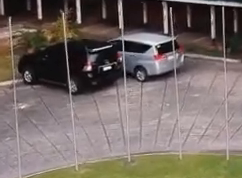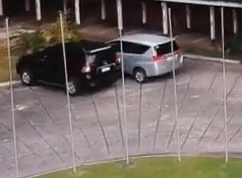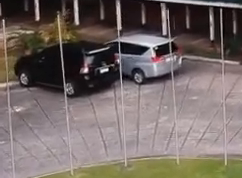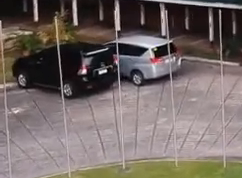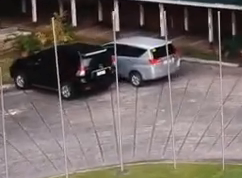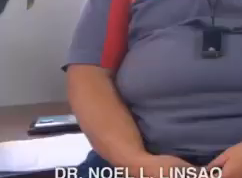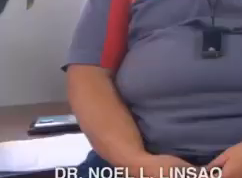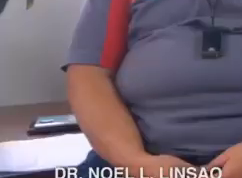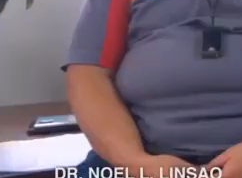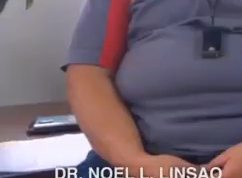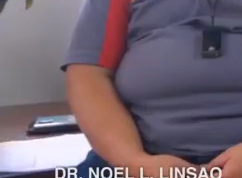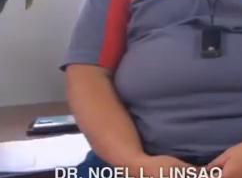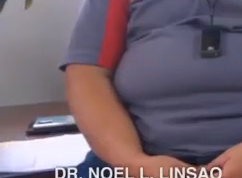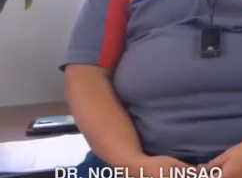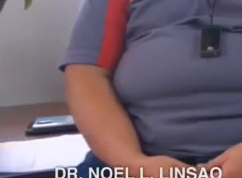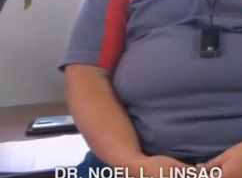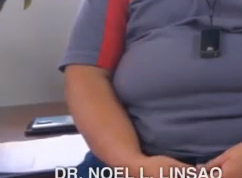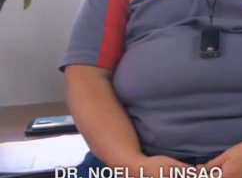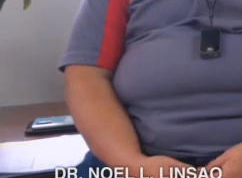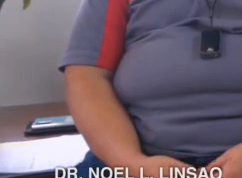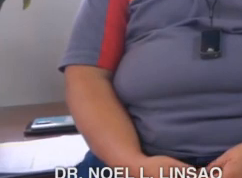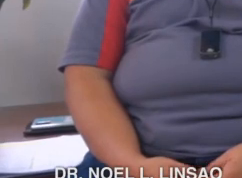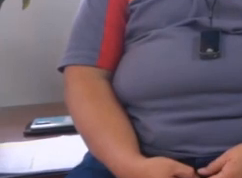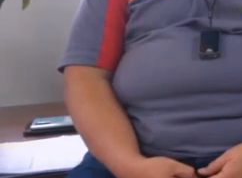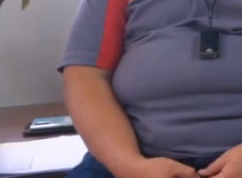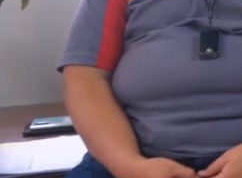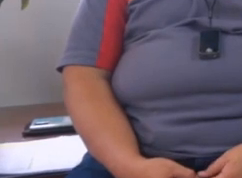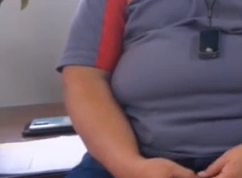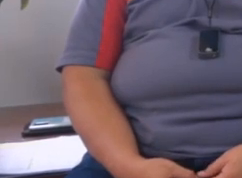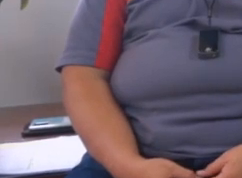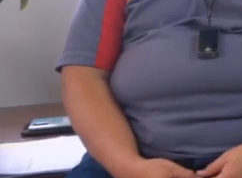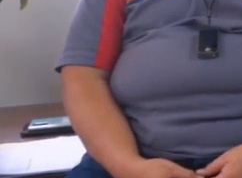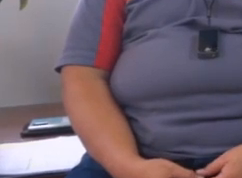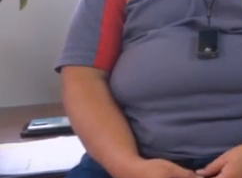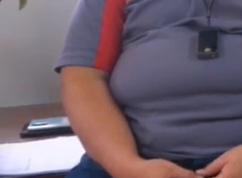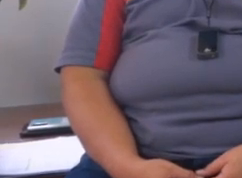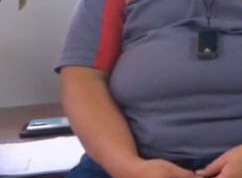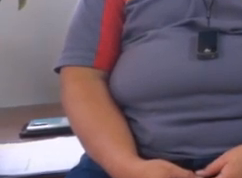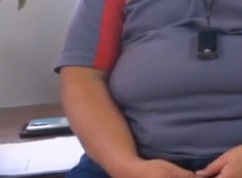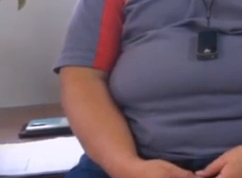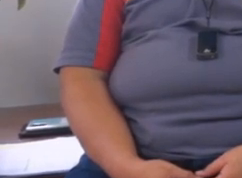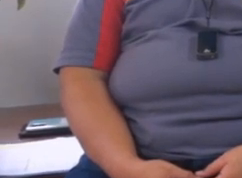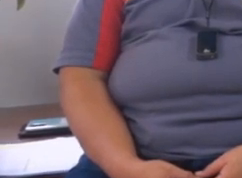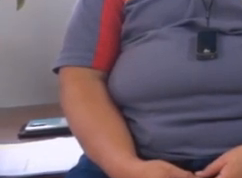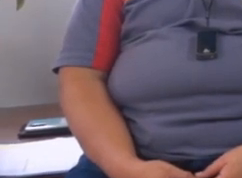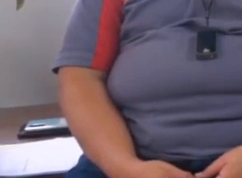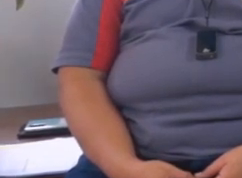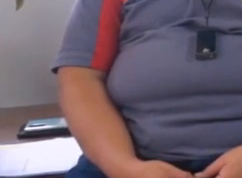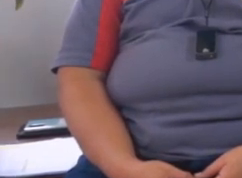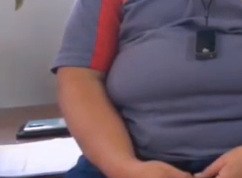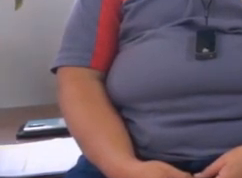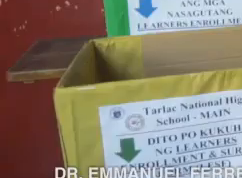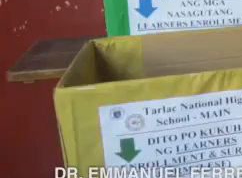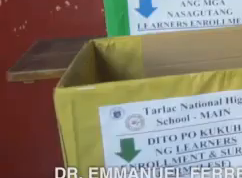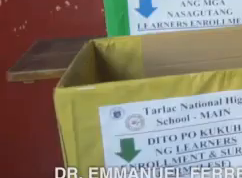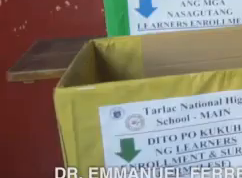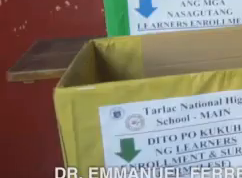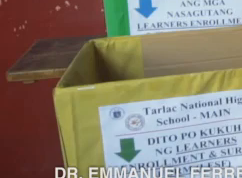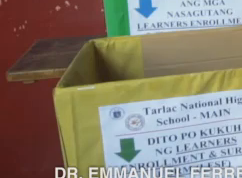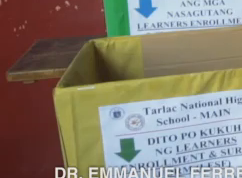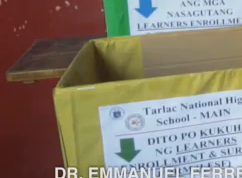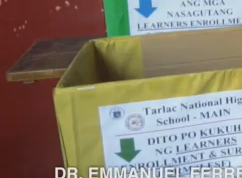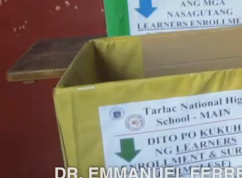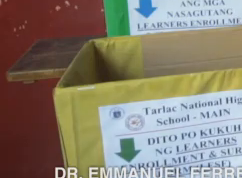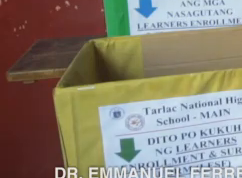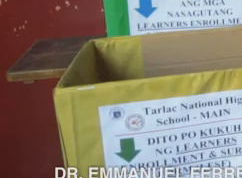Department of Education. At huwag po tayong magpatalo na because of this pandemic, ihinto po ang pag-aaral ng ating mga anak. Ginagawa